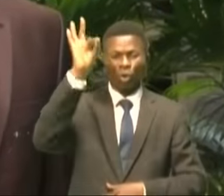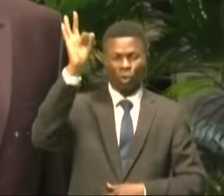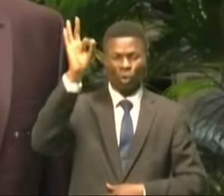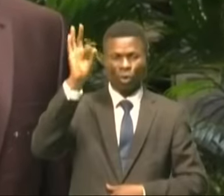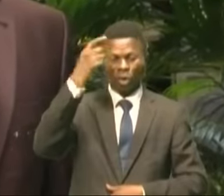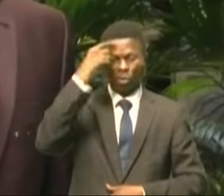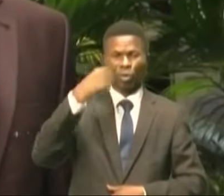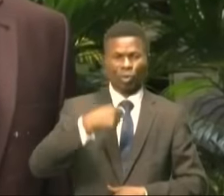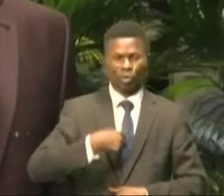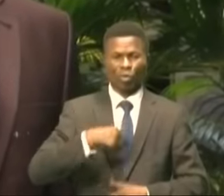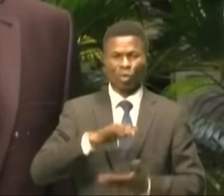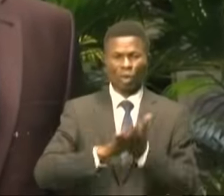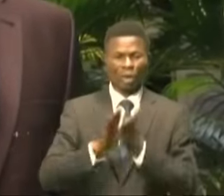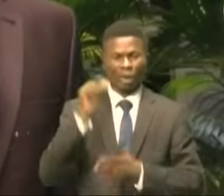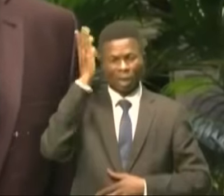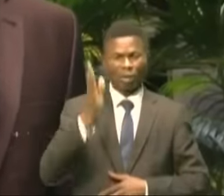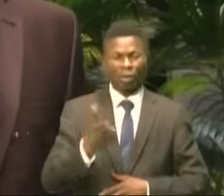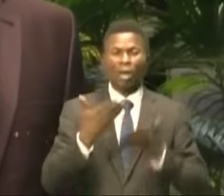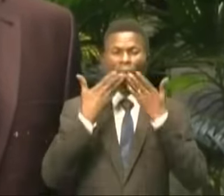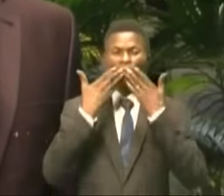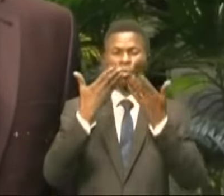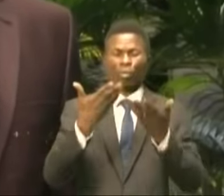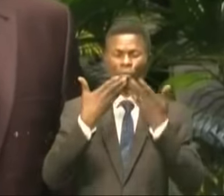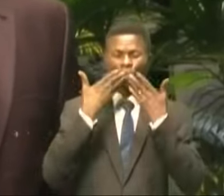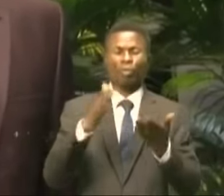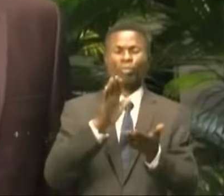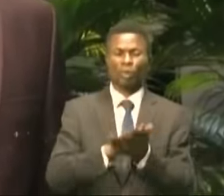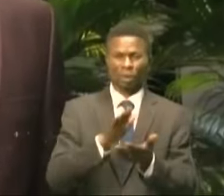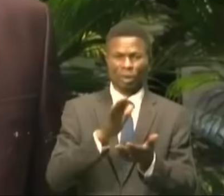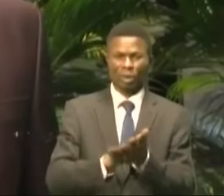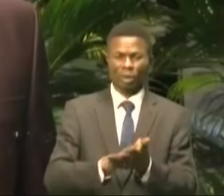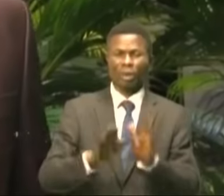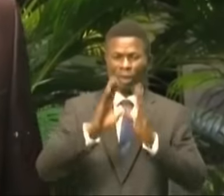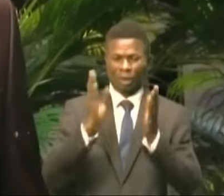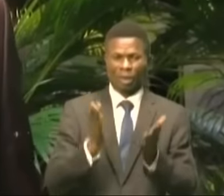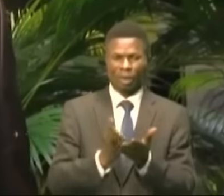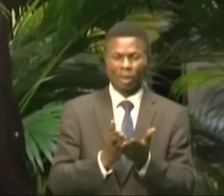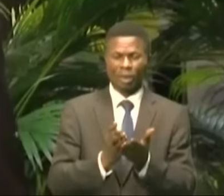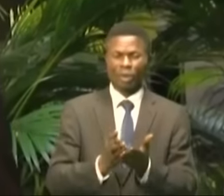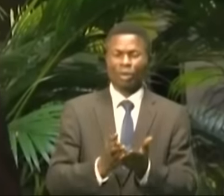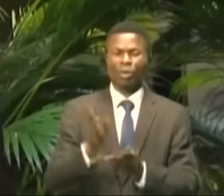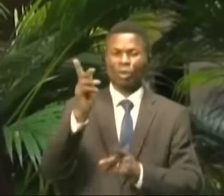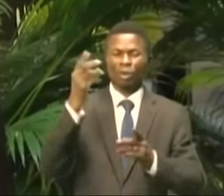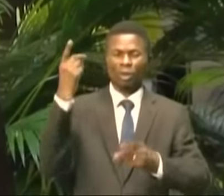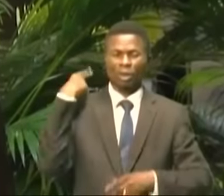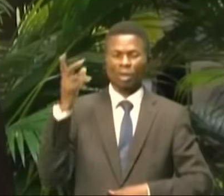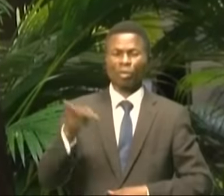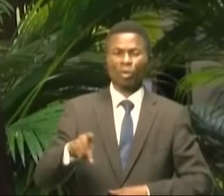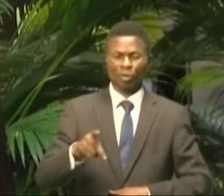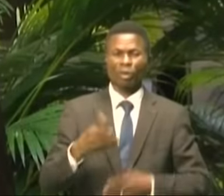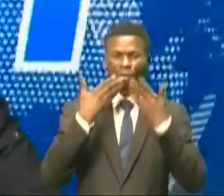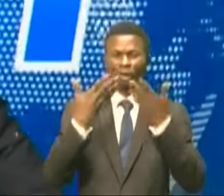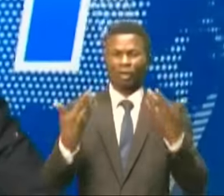modeste personne. Encore une fois, félicitations, merci, mérité à nos députés provinciaux.